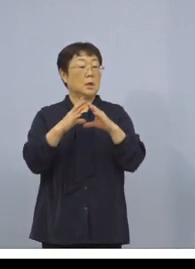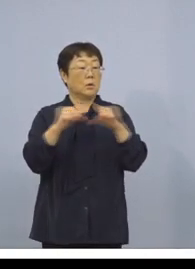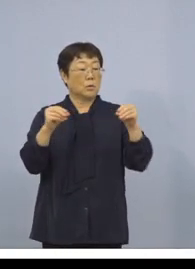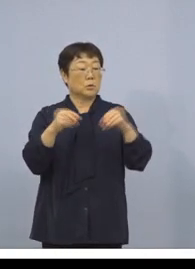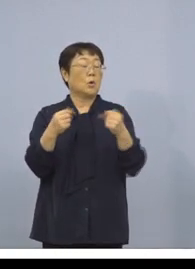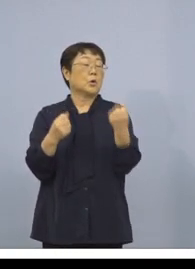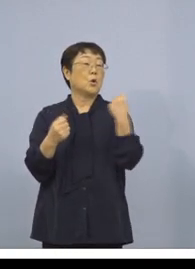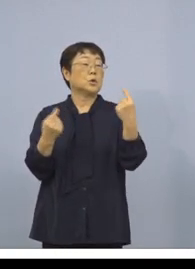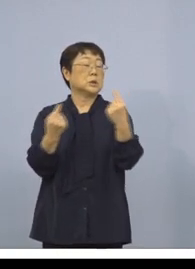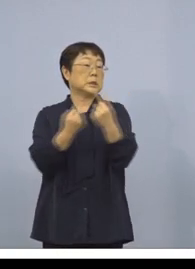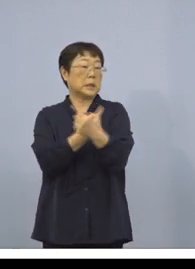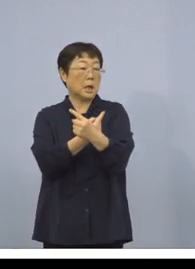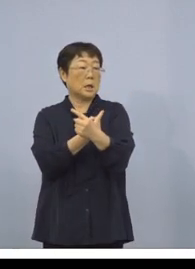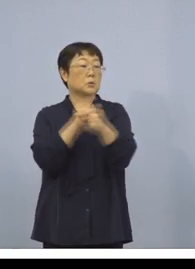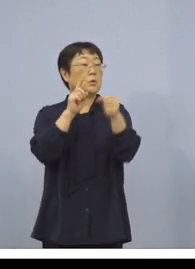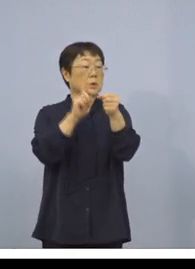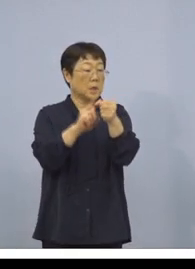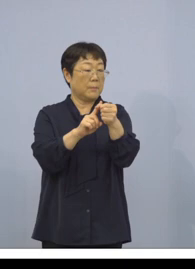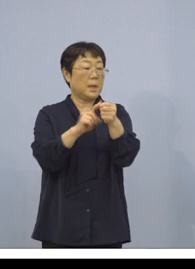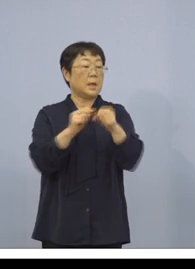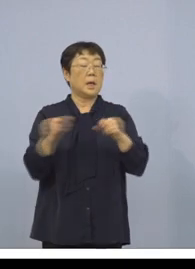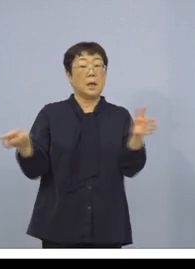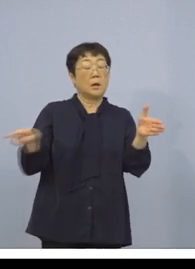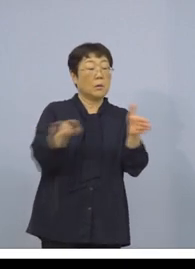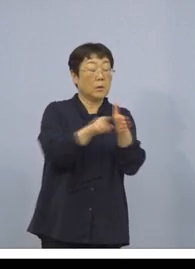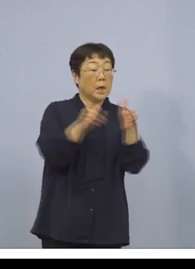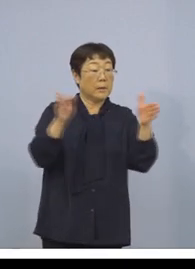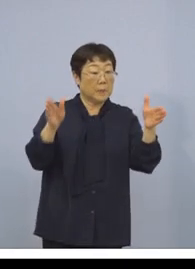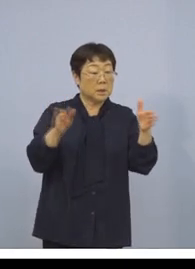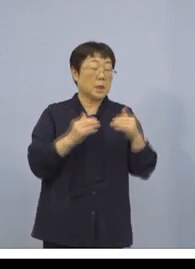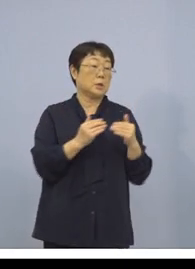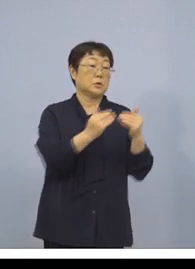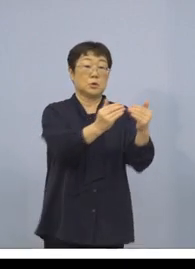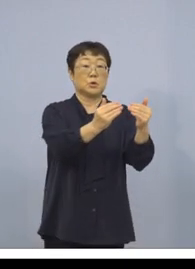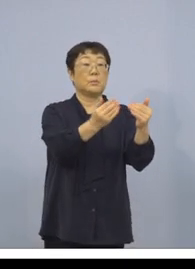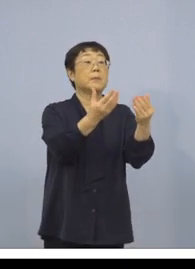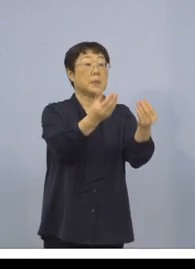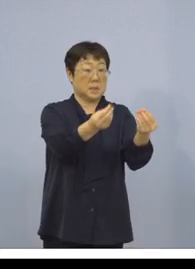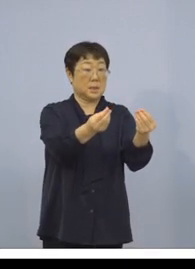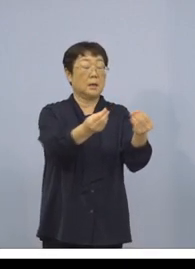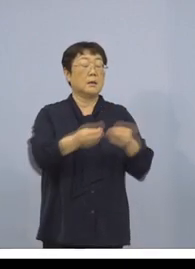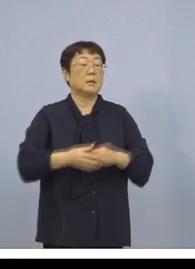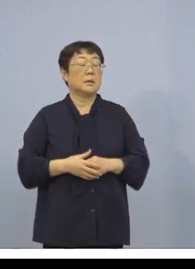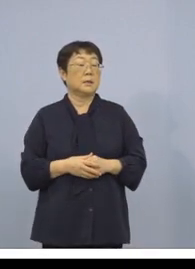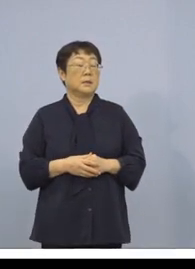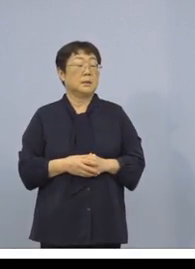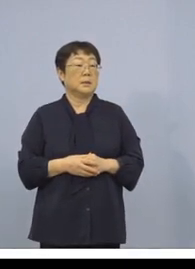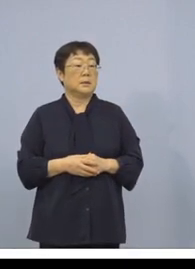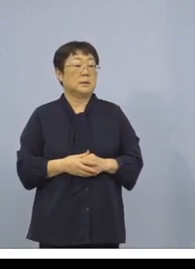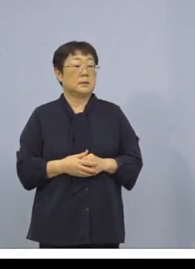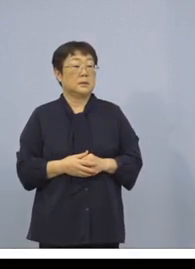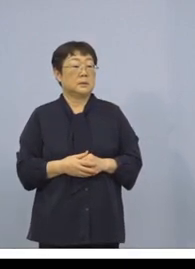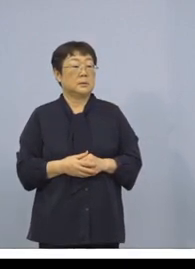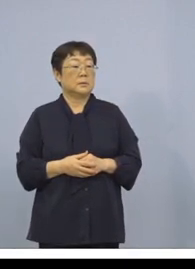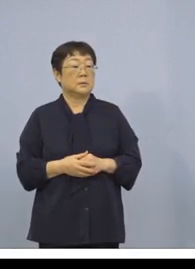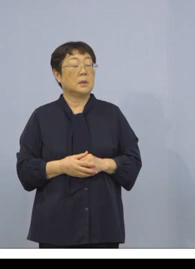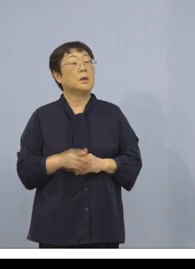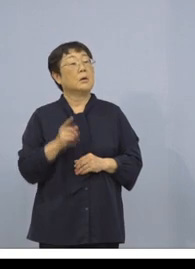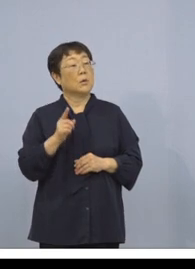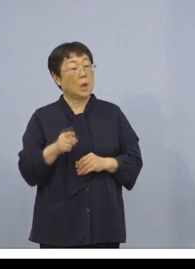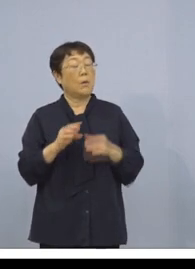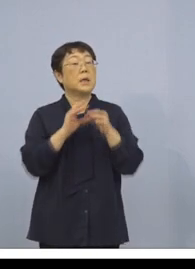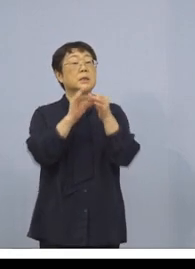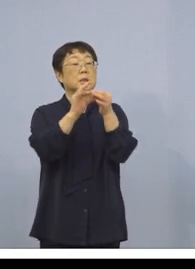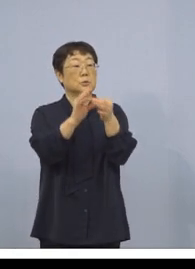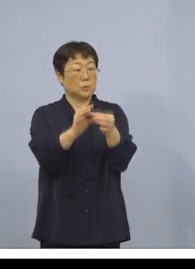化、まあ、こういったものをですね、今までも進めてまい、りました。これは引き